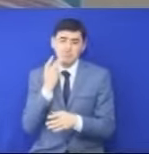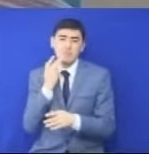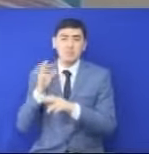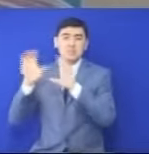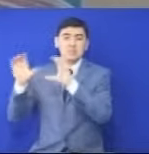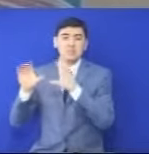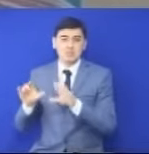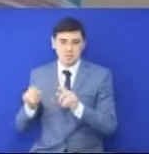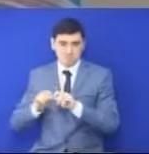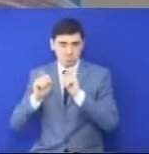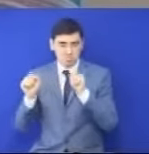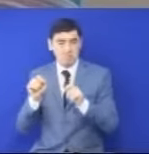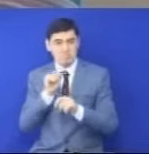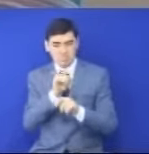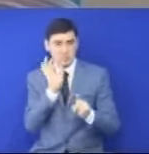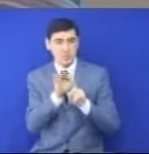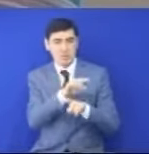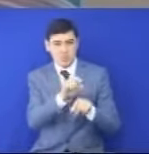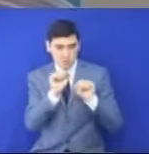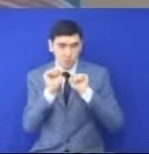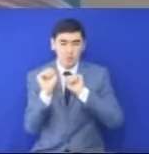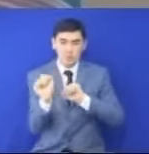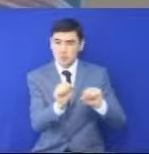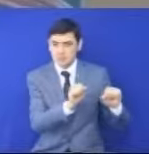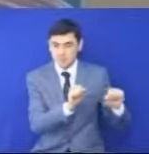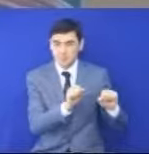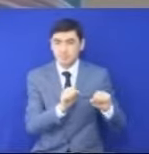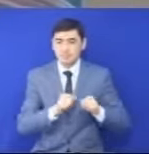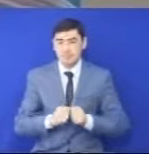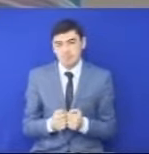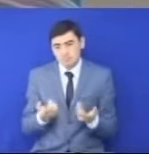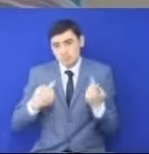радикальных религиозных объединений. Это очень опасно, поэтому, естественно,